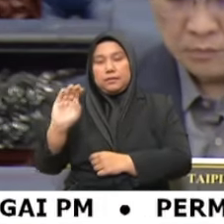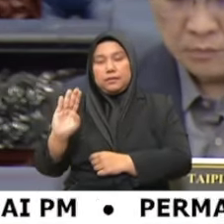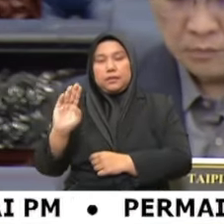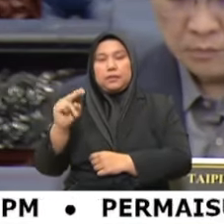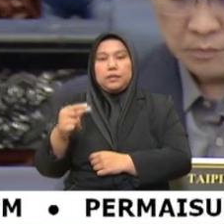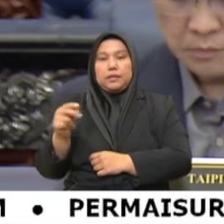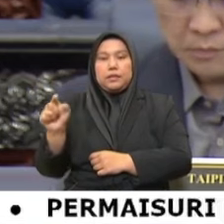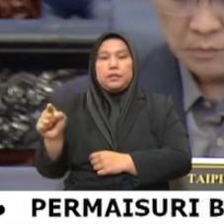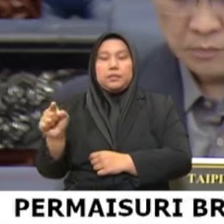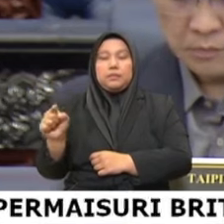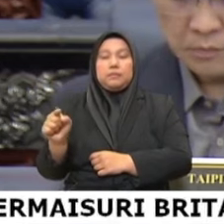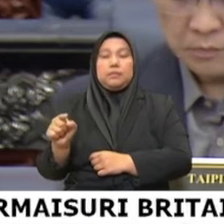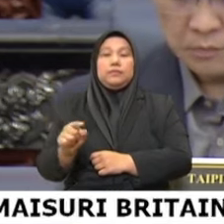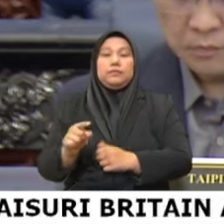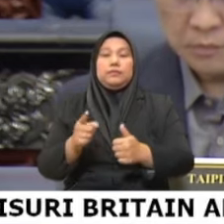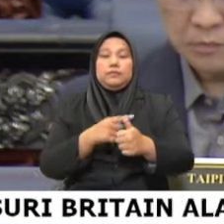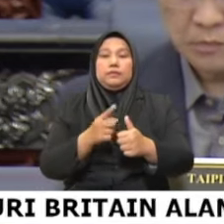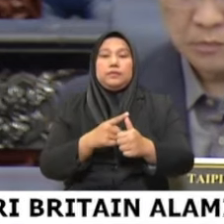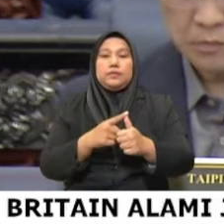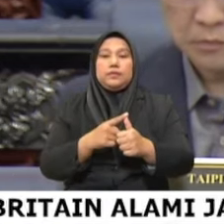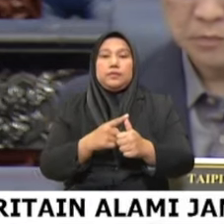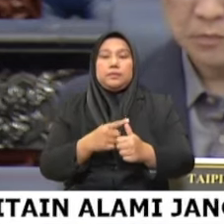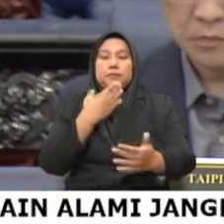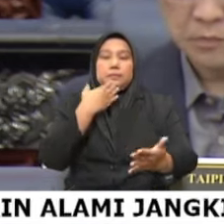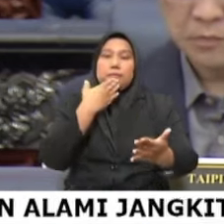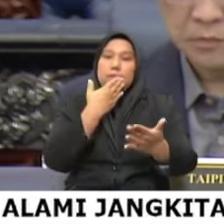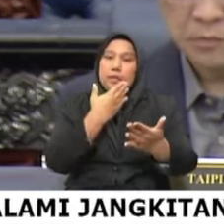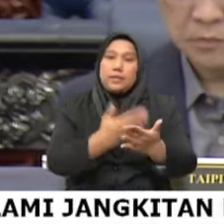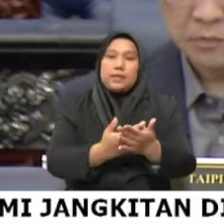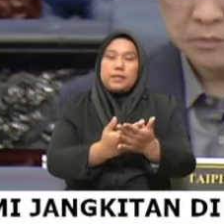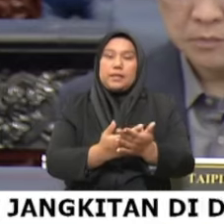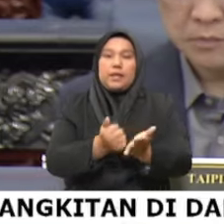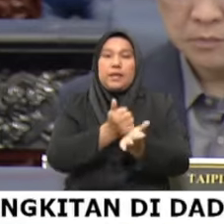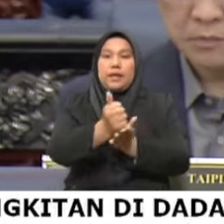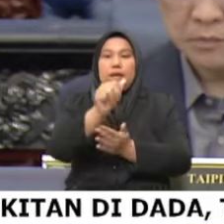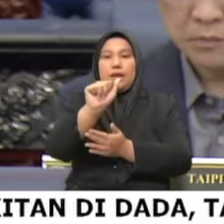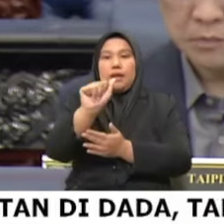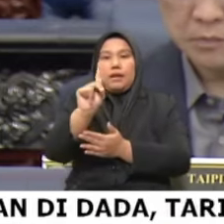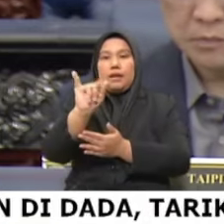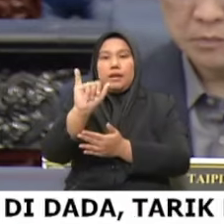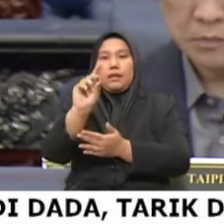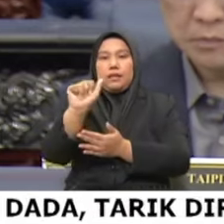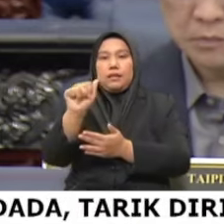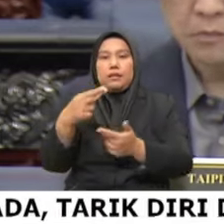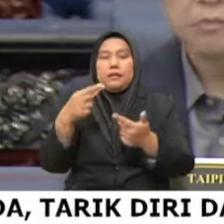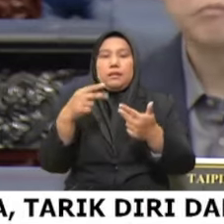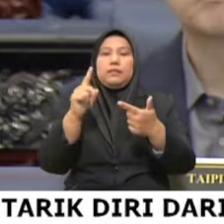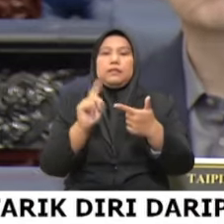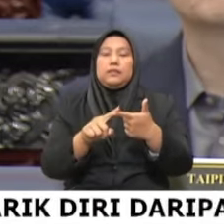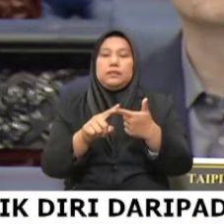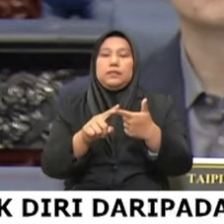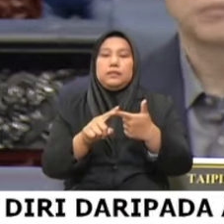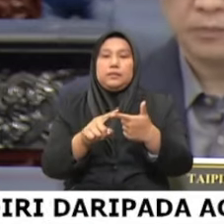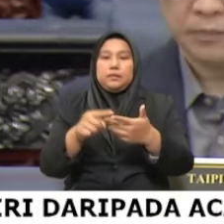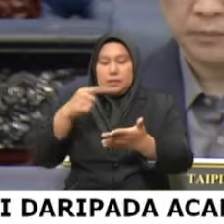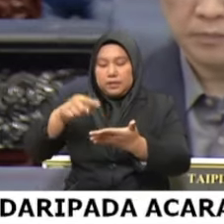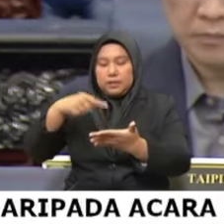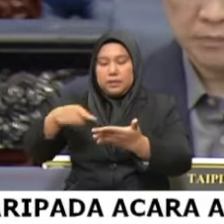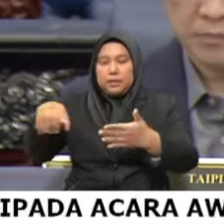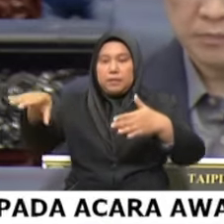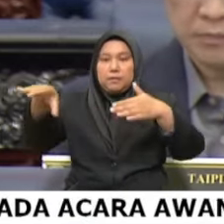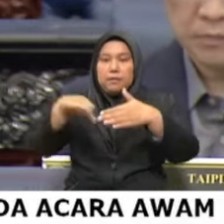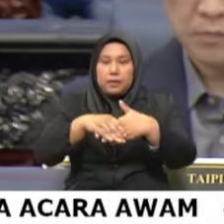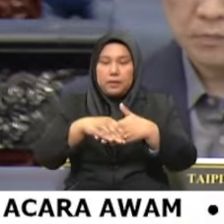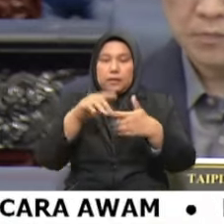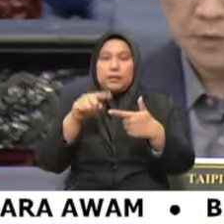aspek pemulihan akidah yang ini diterajui oleh JAKIM. Kemudian dari aspek semakan perkahwinan, respek